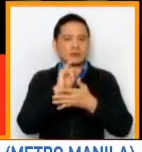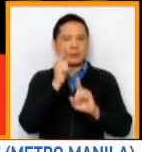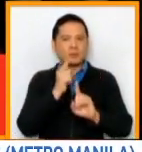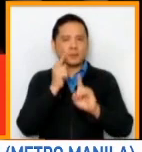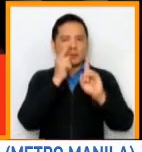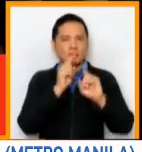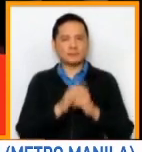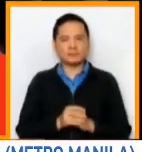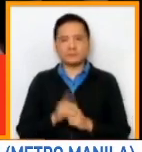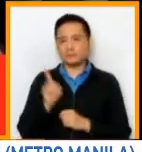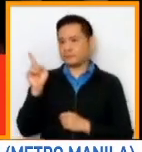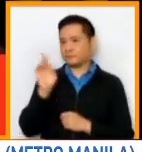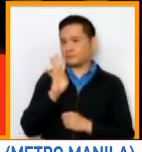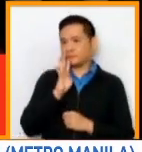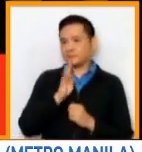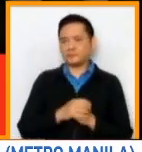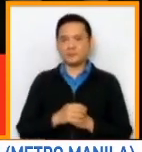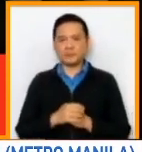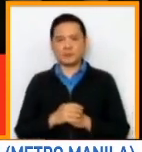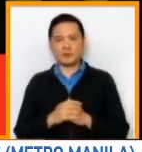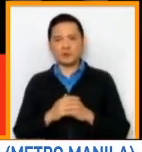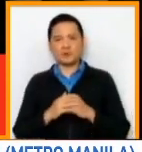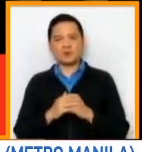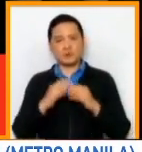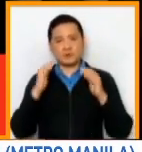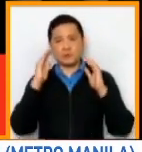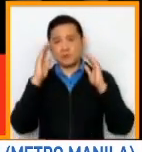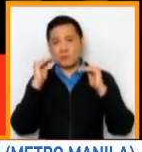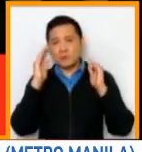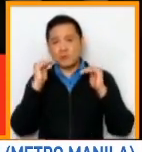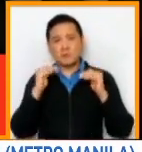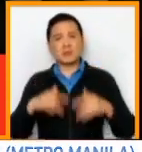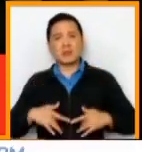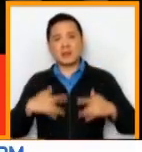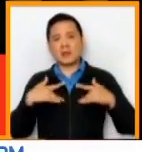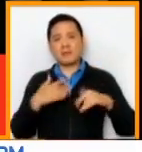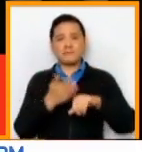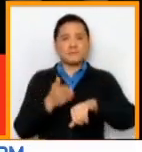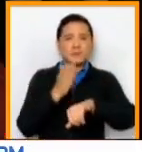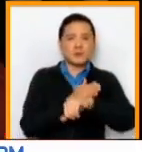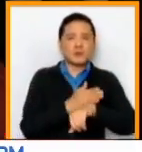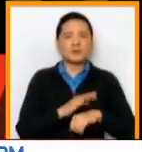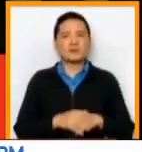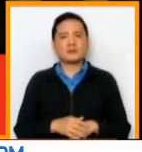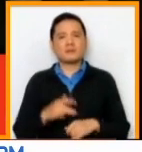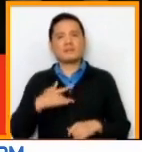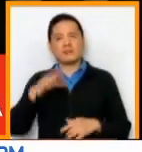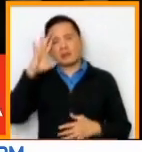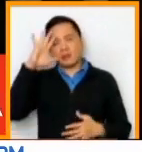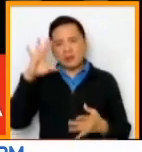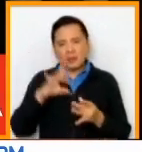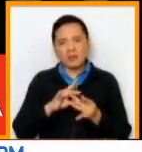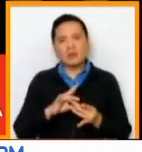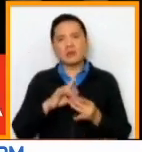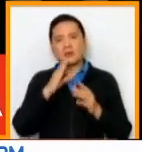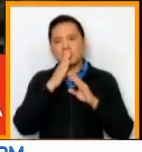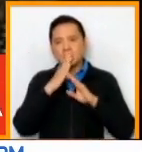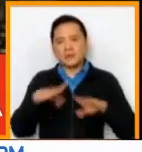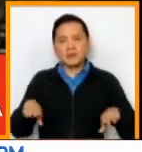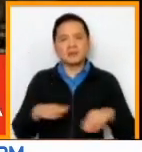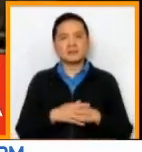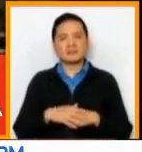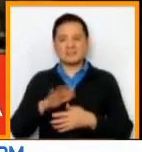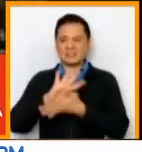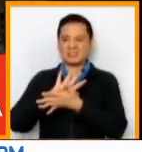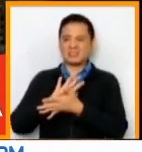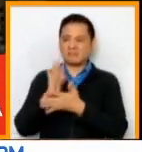yung humaba pa ng konti ang ating buhay at saka yung peace of mind, yun nga yung ating pandemic ay matapos na. Kasi lahat